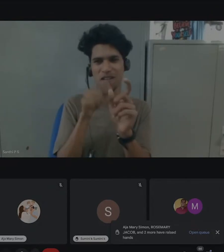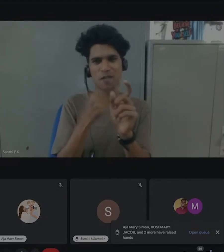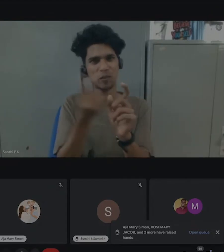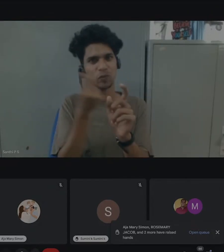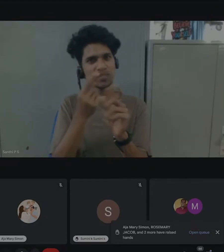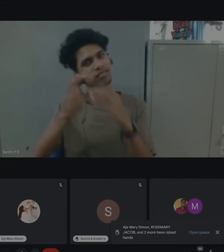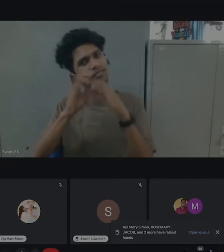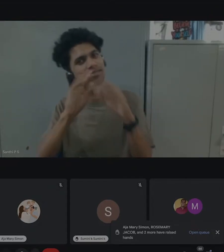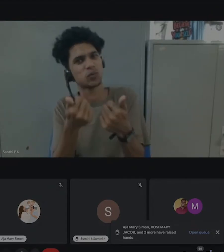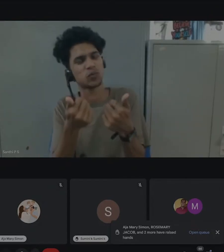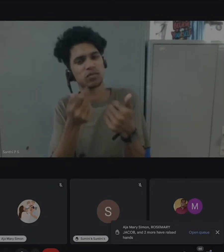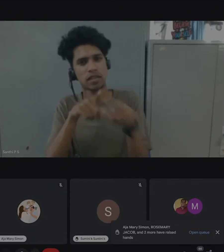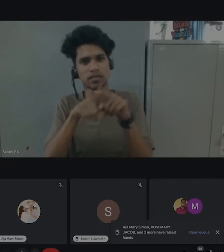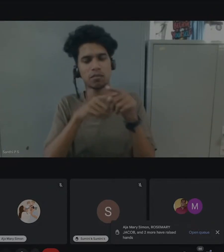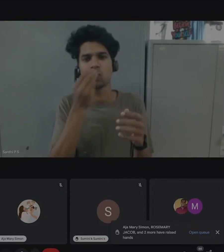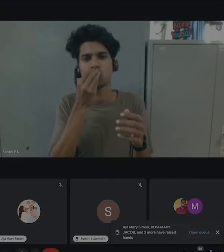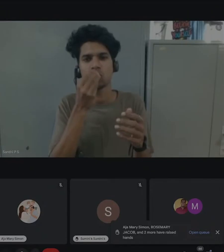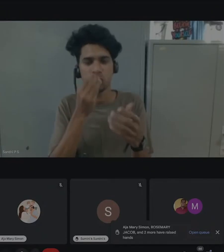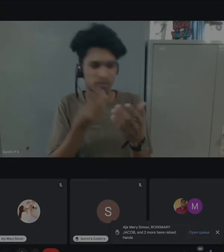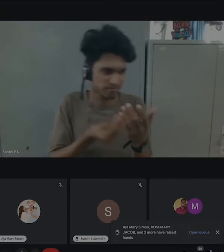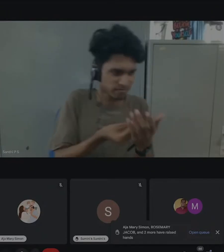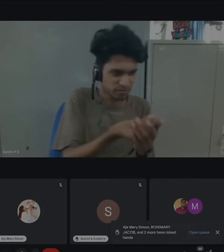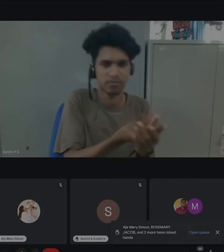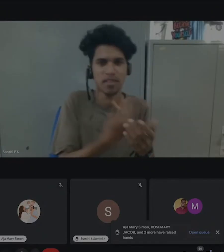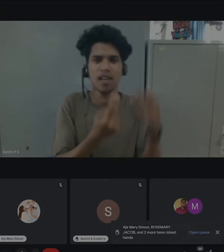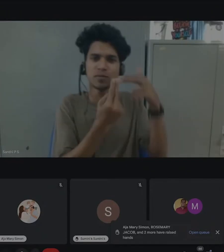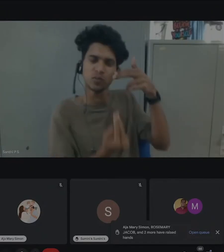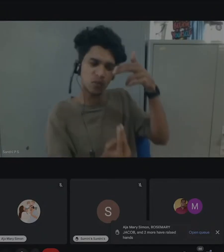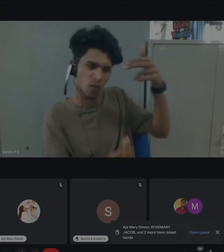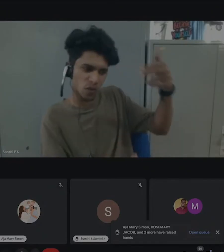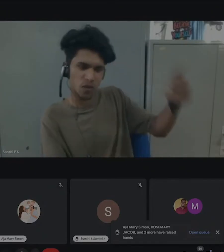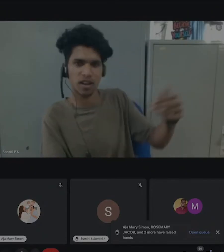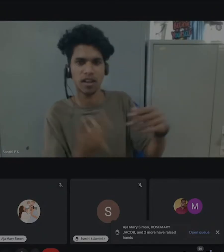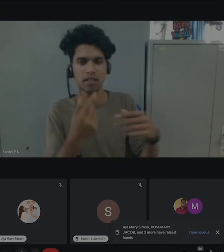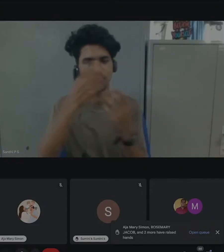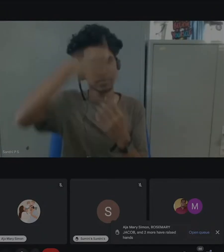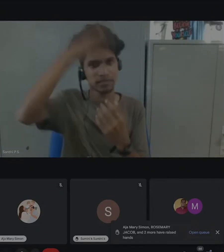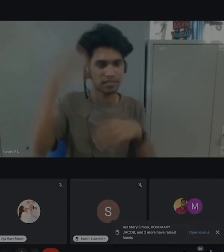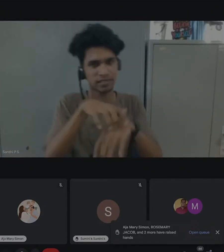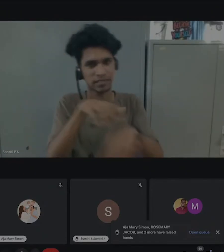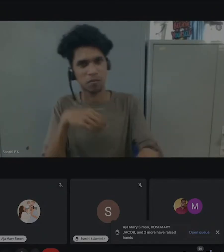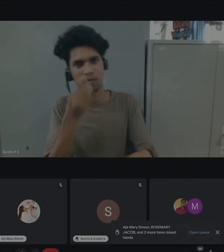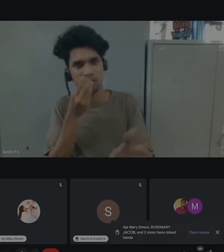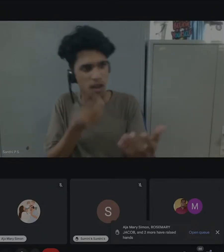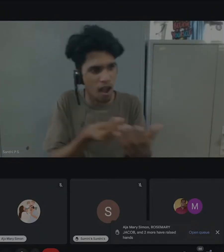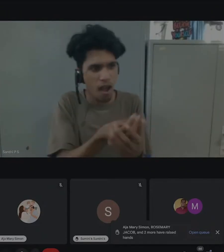ഞാൻ പറഞ്ഞതുപോലെ ഭക്ഷണം കഴിക്കുമ്പോൾ തന്നെ എന്താണ് കഴിക്കുന്നതെന്നും കഥ പറഞ്ഞു കൊടുത്തും സിംഹത്തിന്റെ വായിൽ ഫുഡ് വെച്ചു കൊടുക്കുന്നതായിട്ടും ഒക്കെ